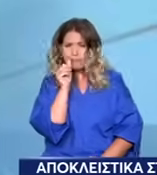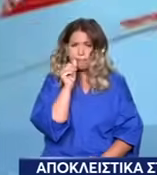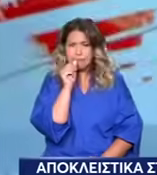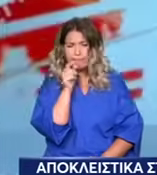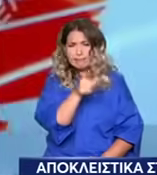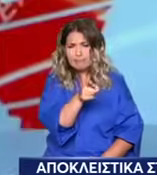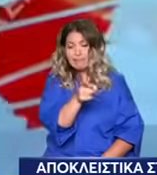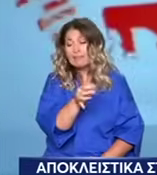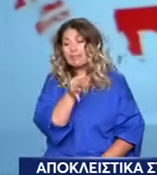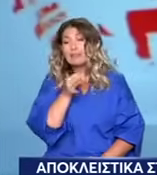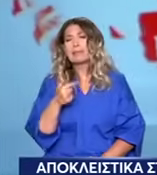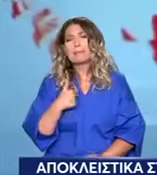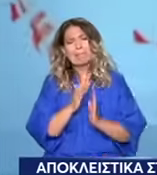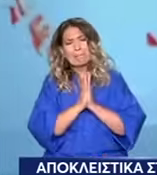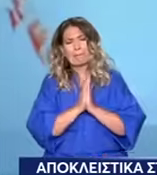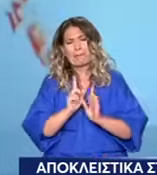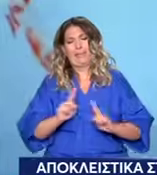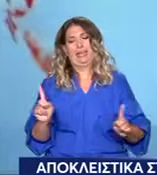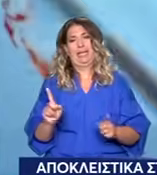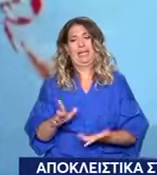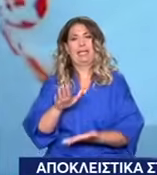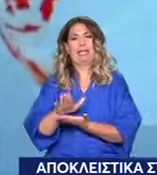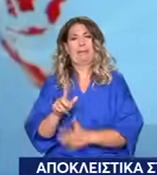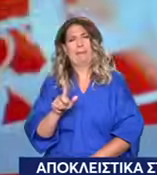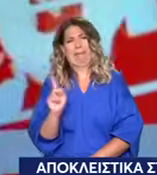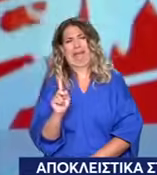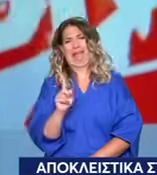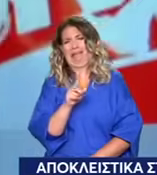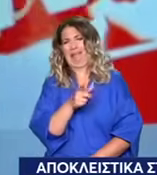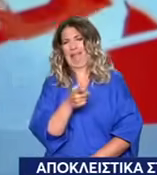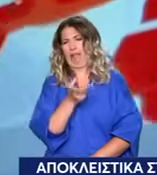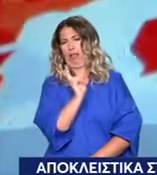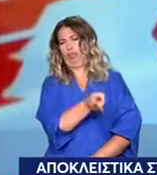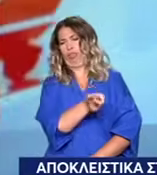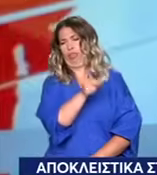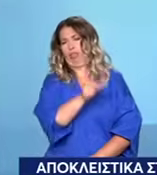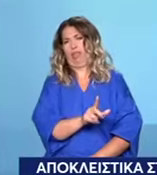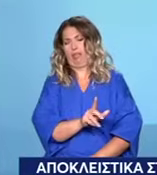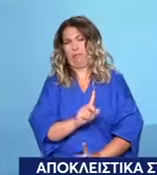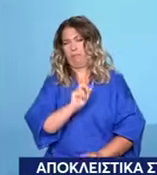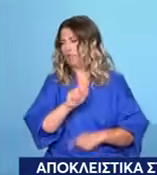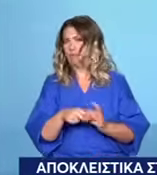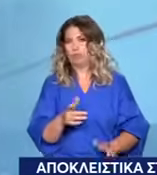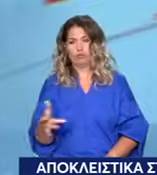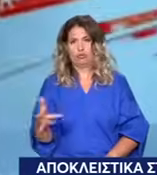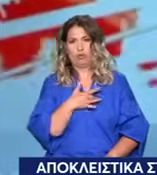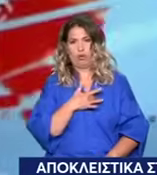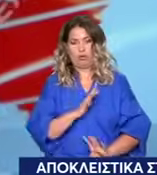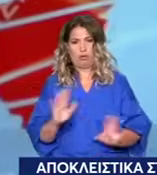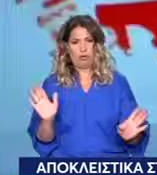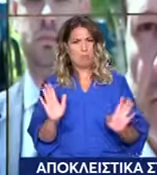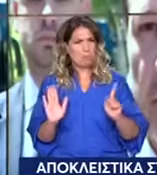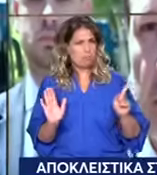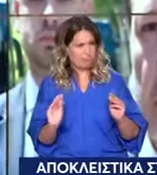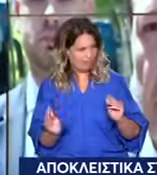είπε να μην καταθέσω εναντίον του Απόστολου Λίτρα. Και ξαφνικά, χωρίς να έχει ρόλο στην